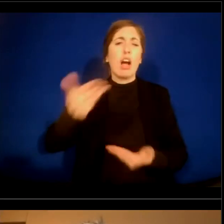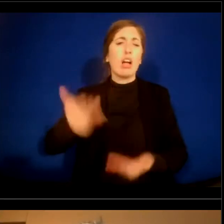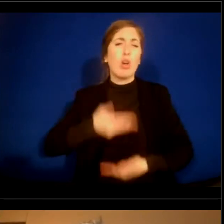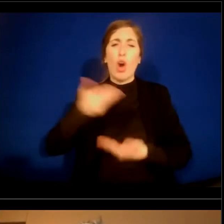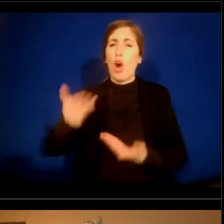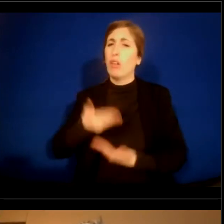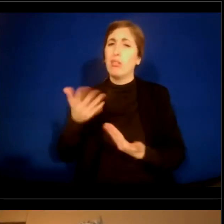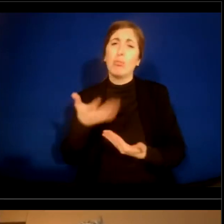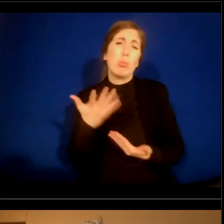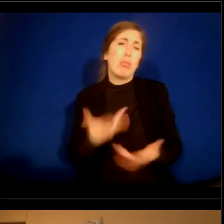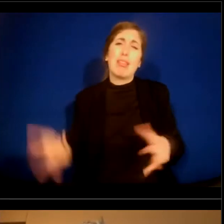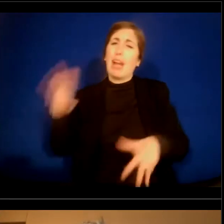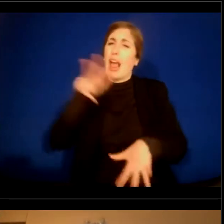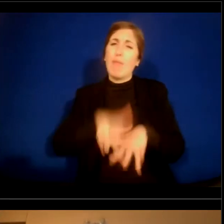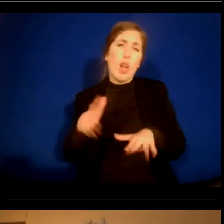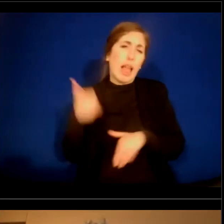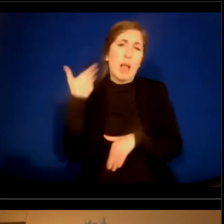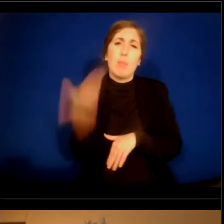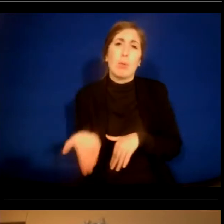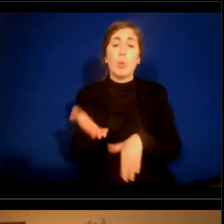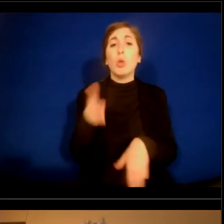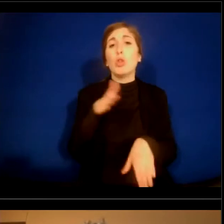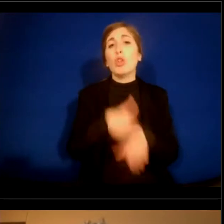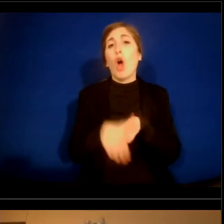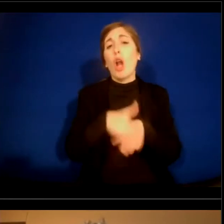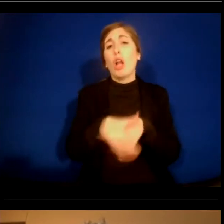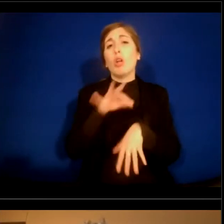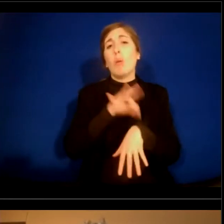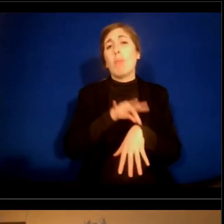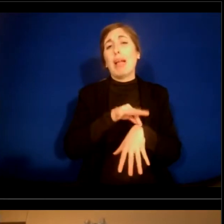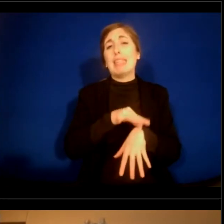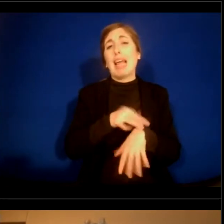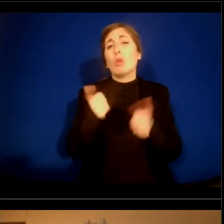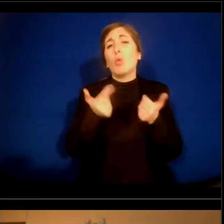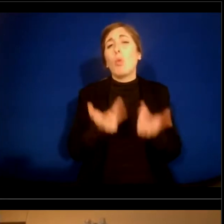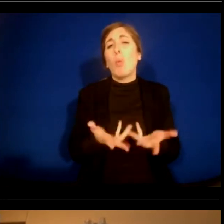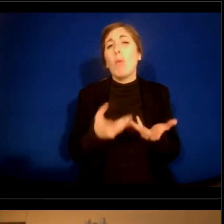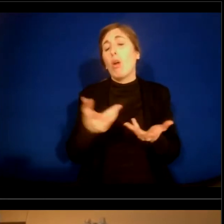più i pazienti che normalmente